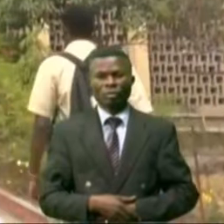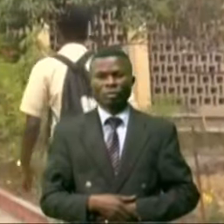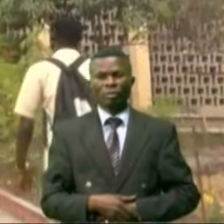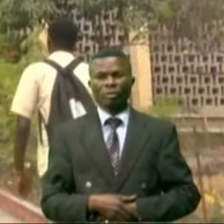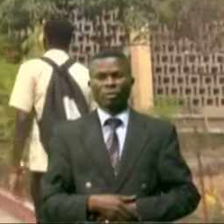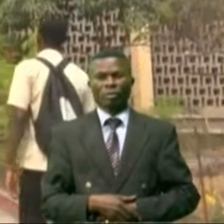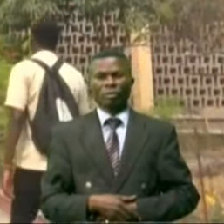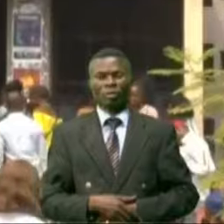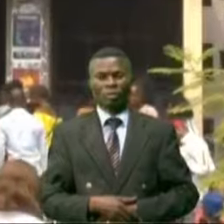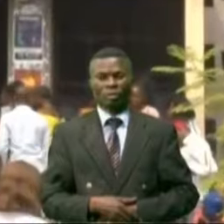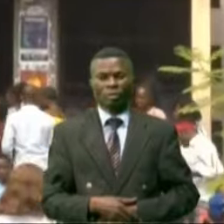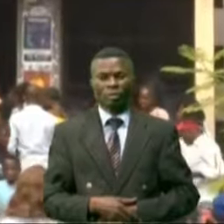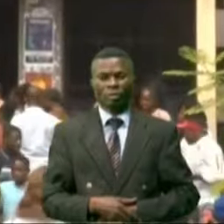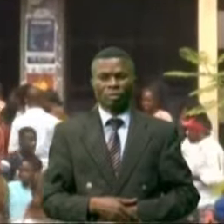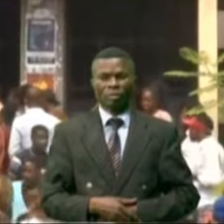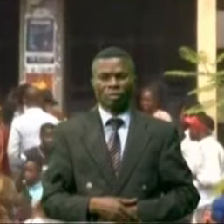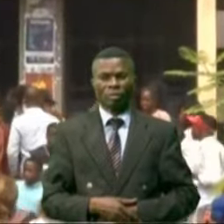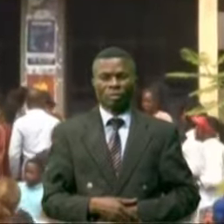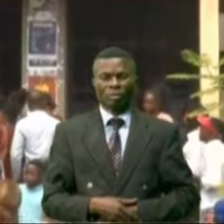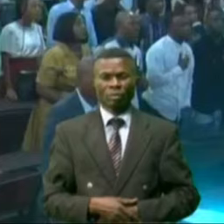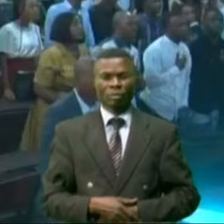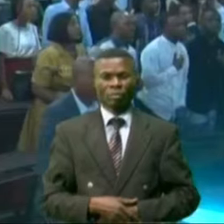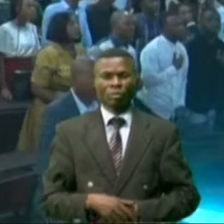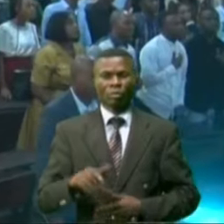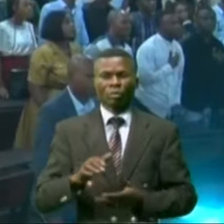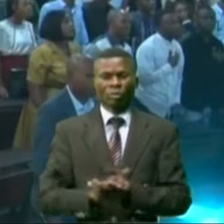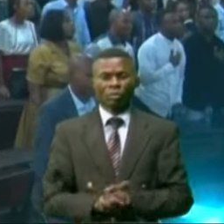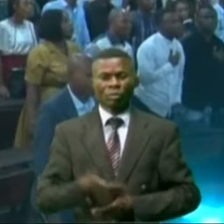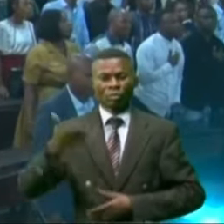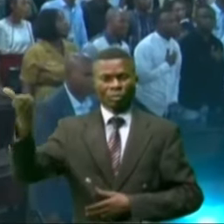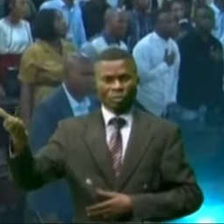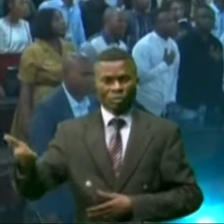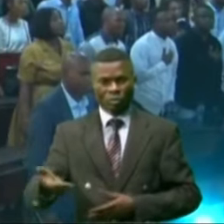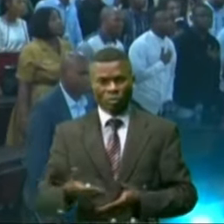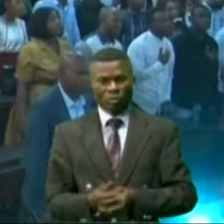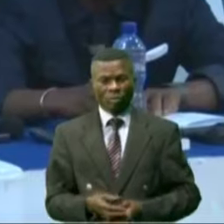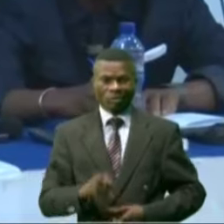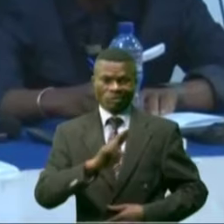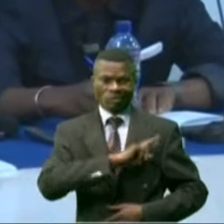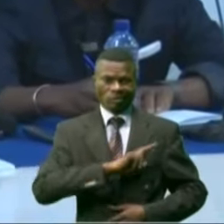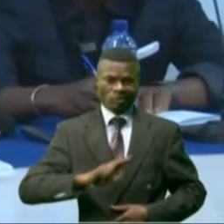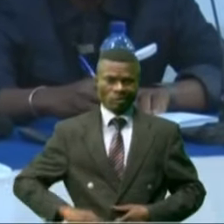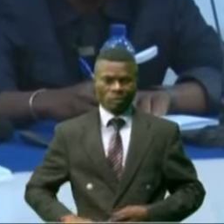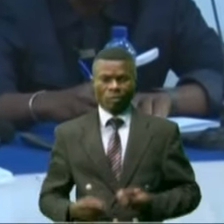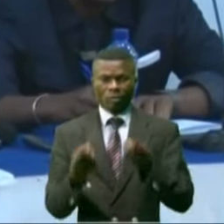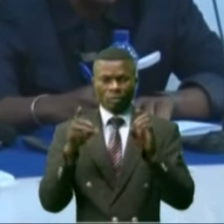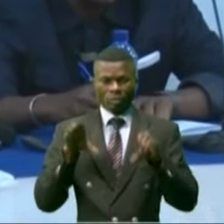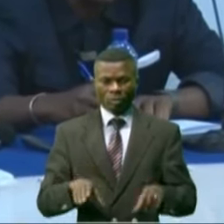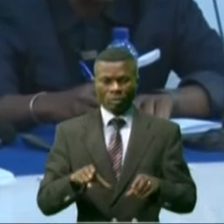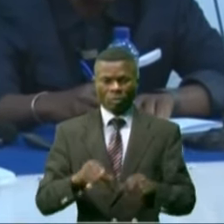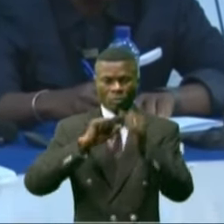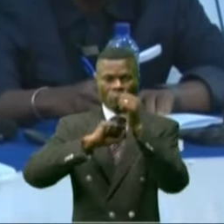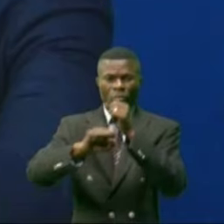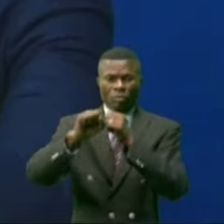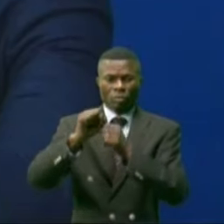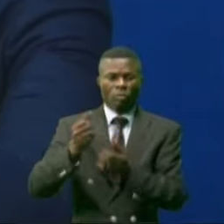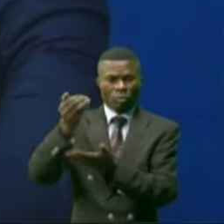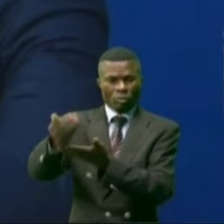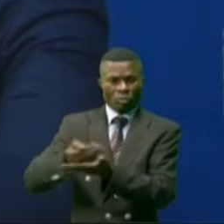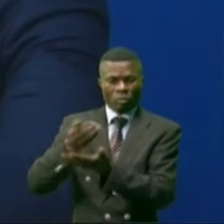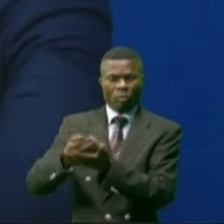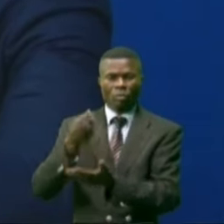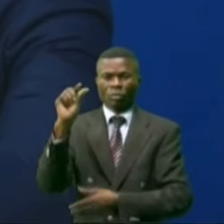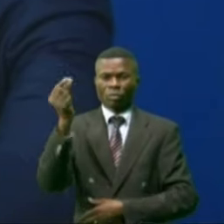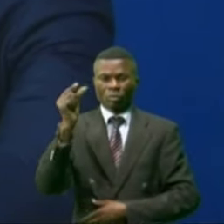Avec l'expérience de plus de 100 ans dans les domaines miniers, la République démocratique du Congo doit promouvoir une exploitation